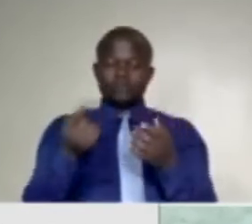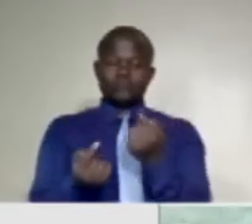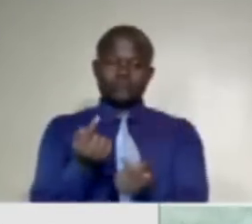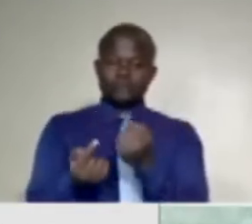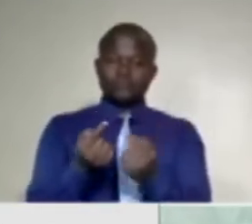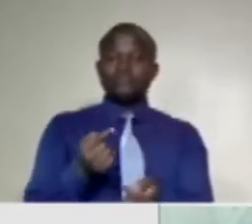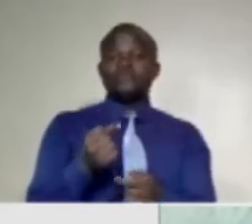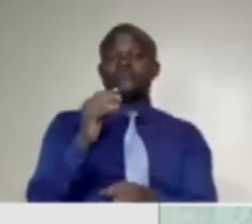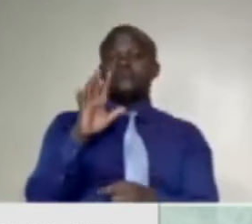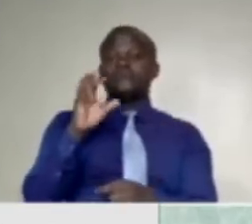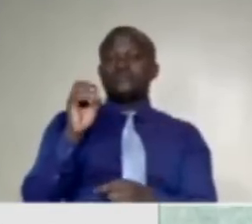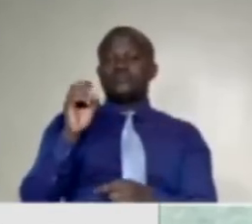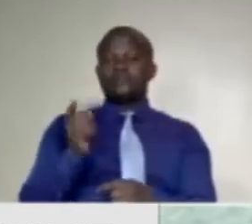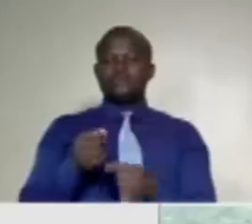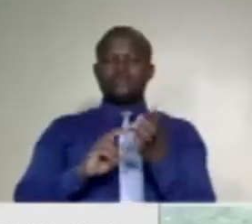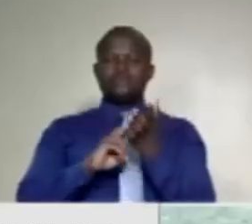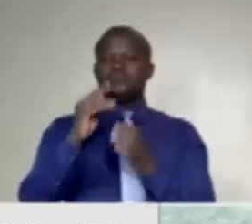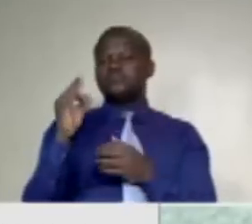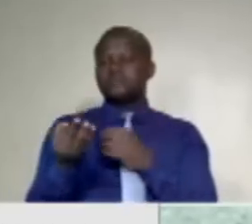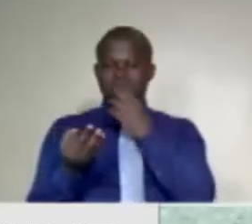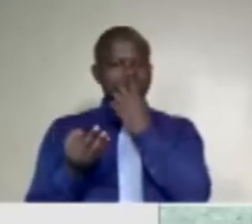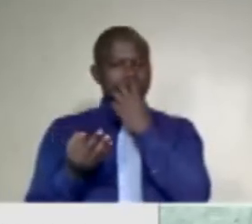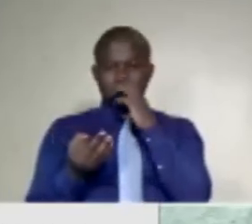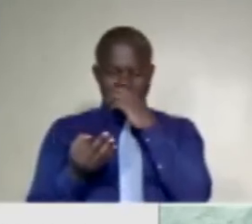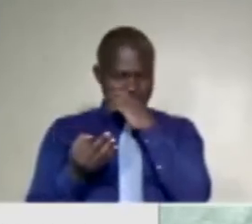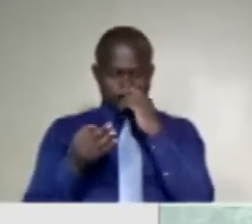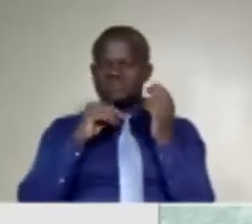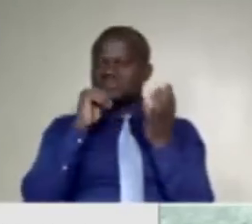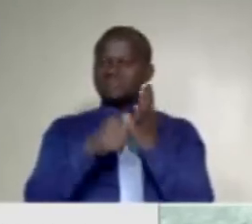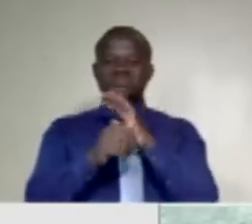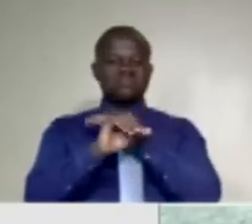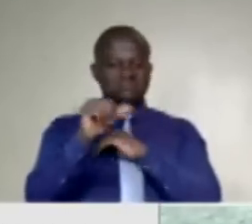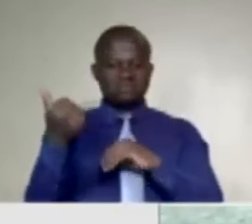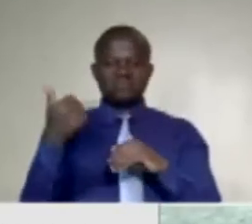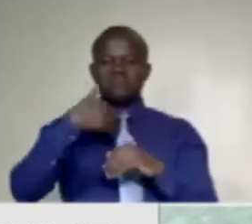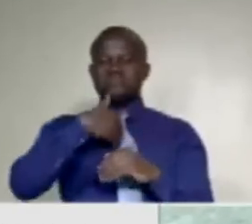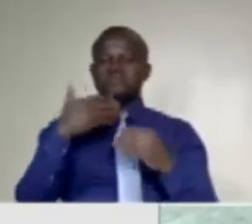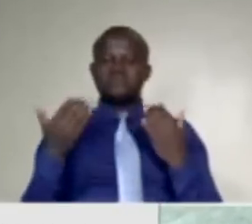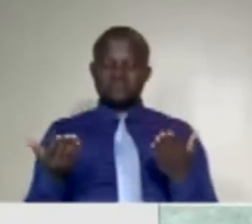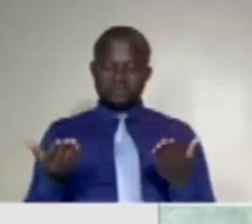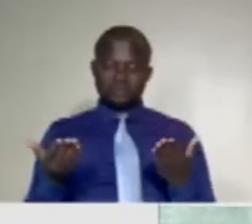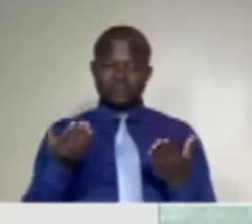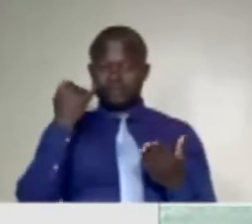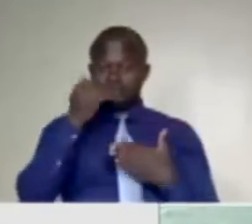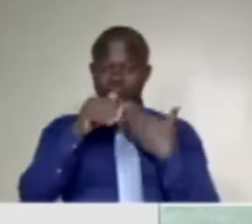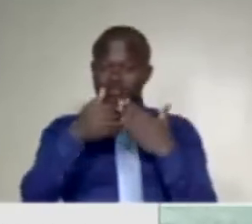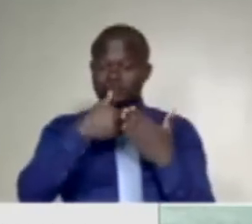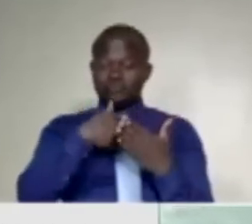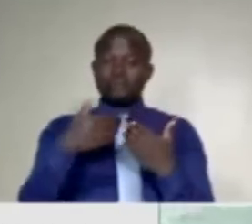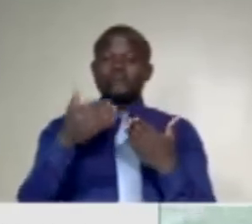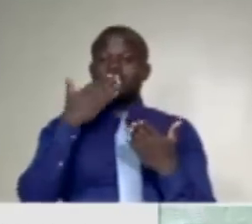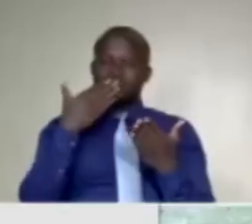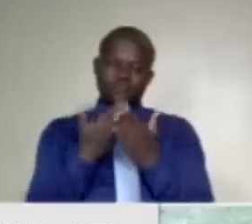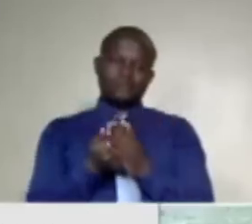za 500 dushobora kuzitekesha nka gatatu nta kibazo kindi duhuye nacyo iyo irishyiga rifite inkwi